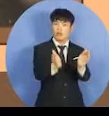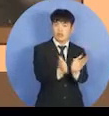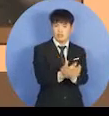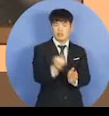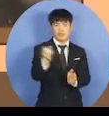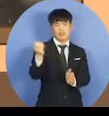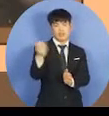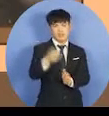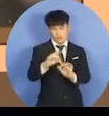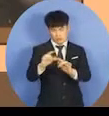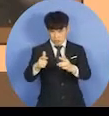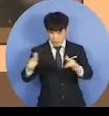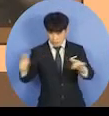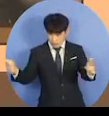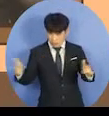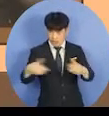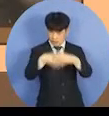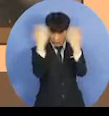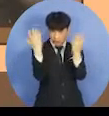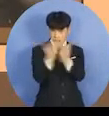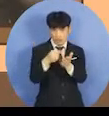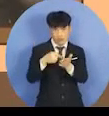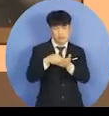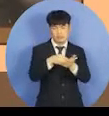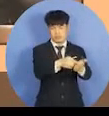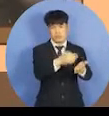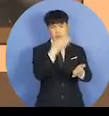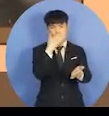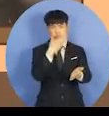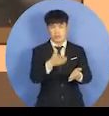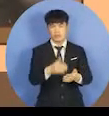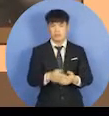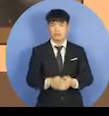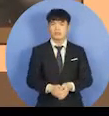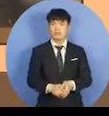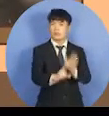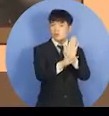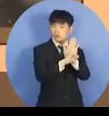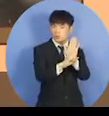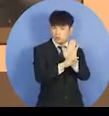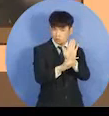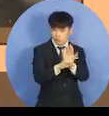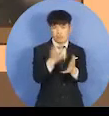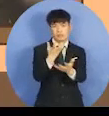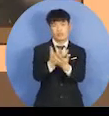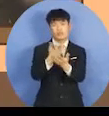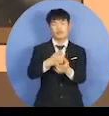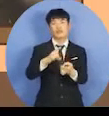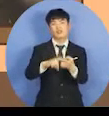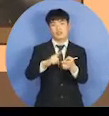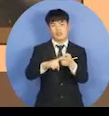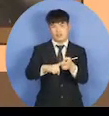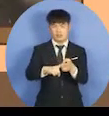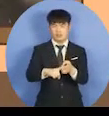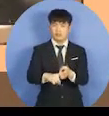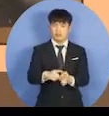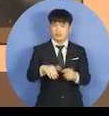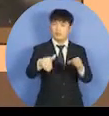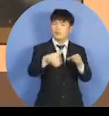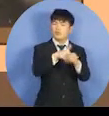예술단체, 문화예술활동동아리 등 다양한 장르의 예술 분야입니다. 대관 신청 공고 및 신청서 등 자세한